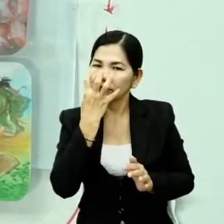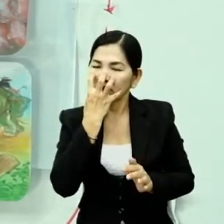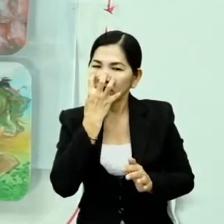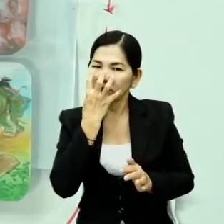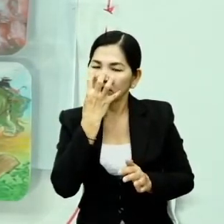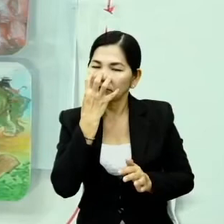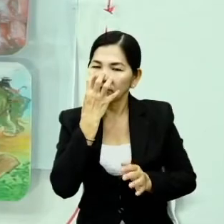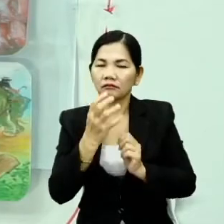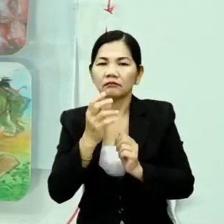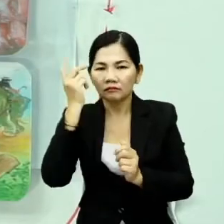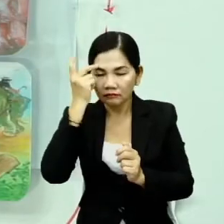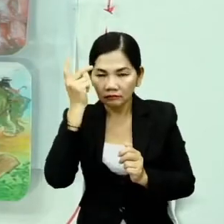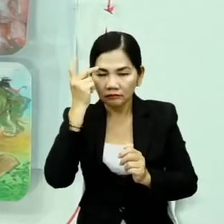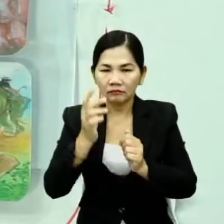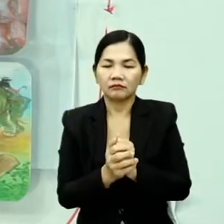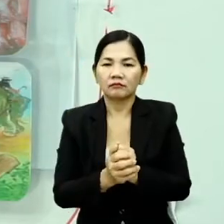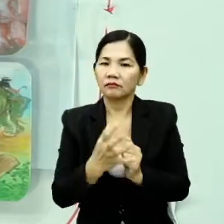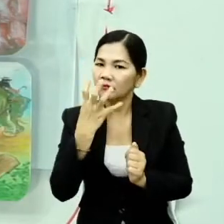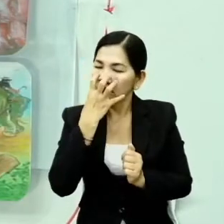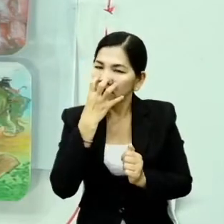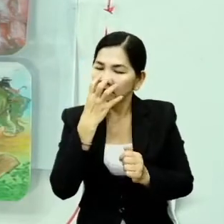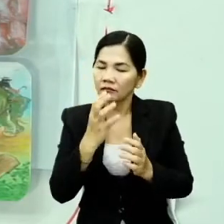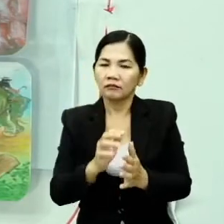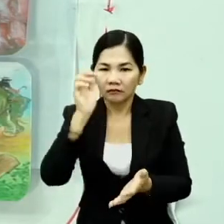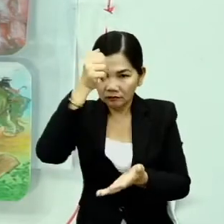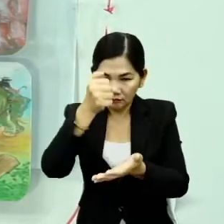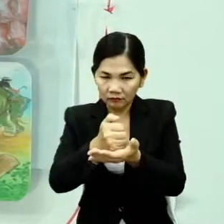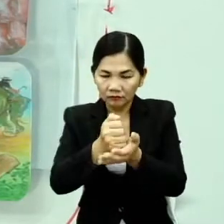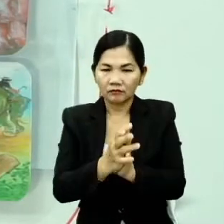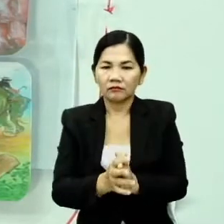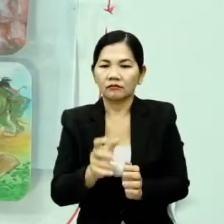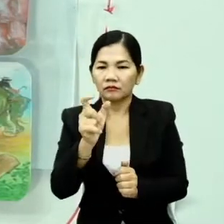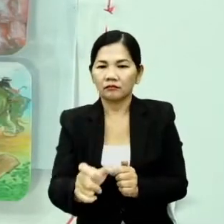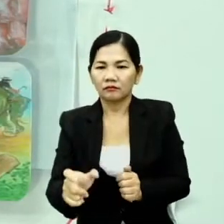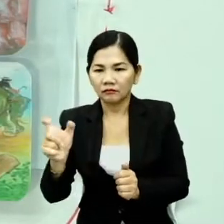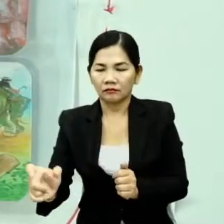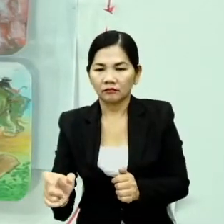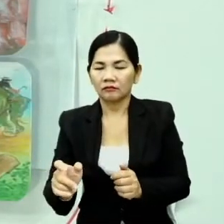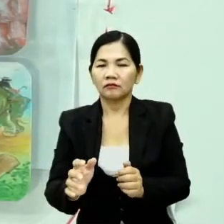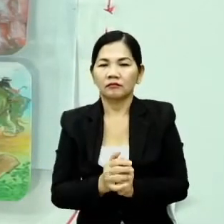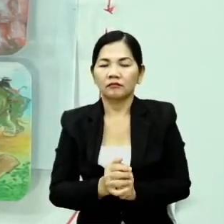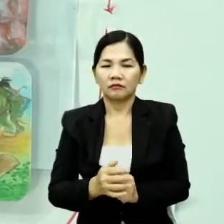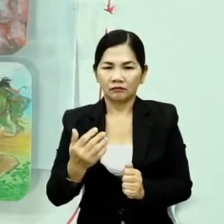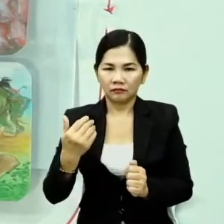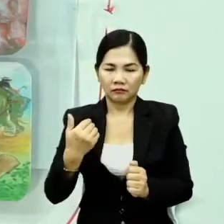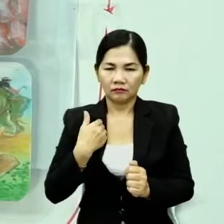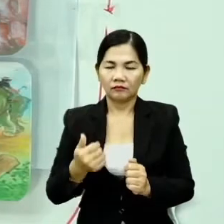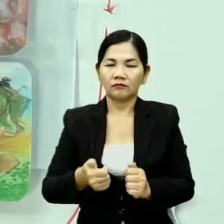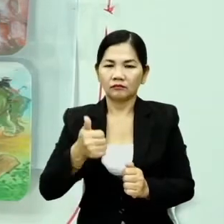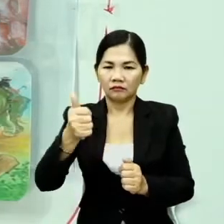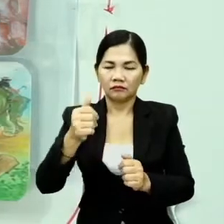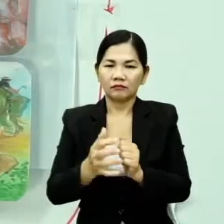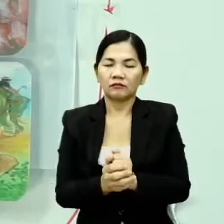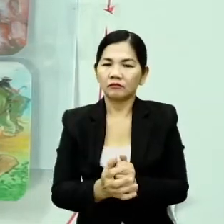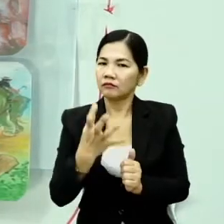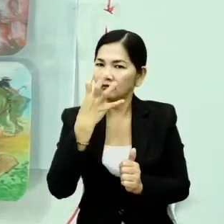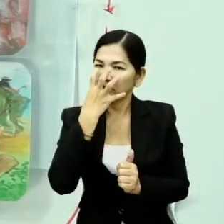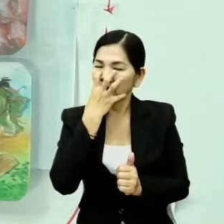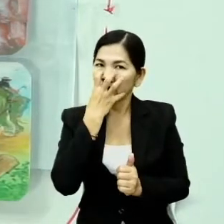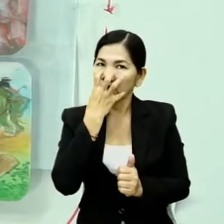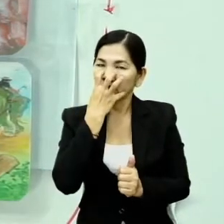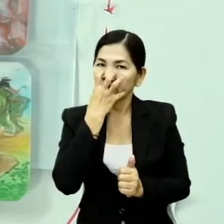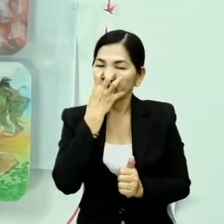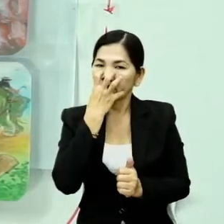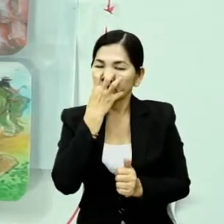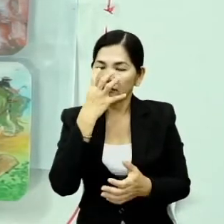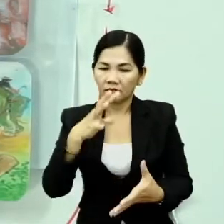chẳng con cất tặng ác nè chẳng ta chuột ở đâu bây giờ ấy tất đâu mà nuôi dưỡng cha là ông nà con cha chúa cứ phật